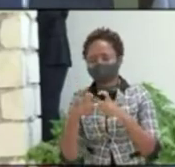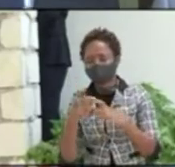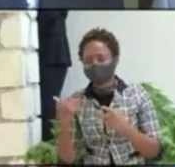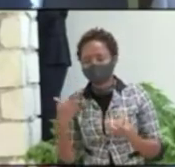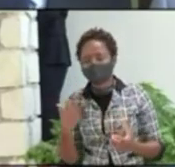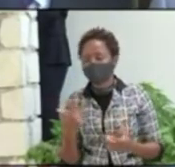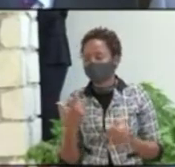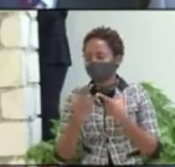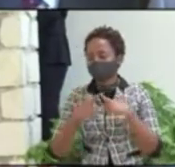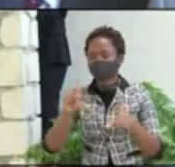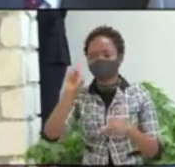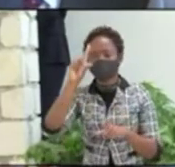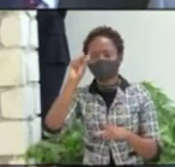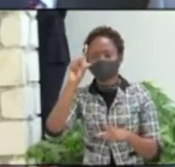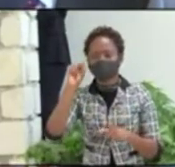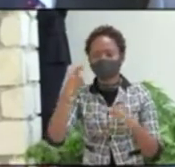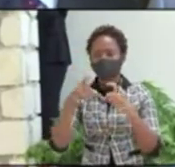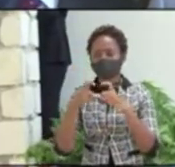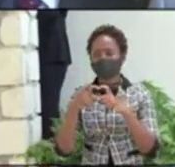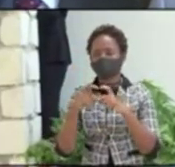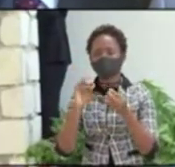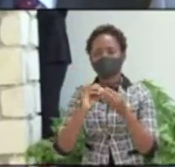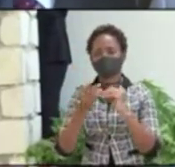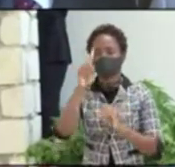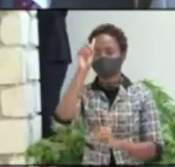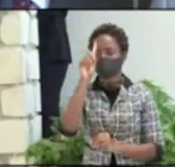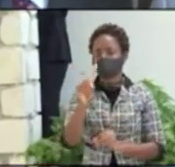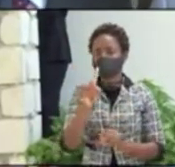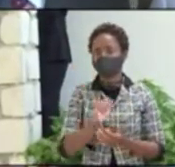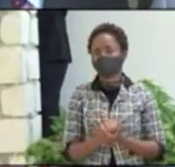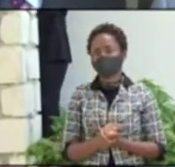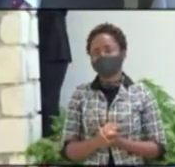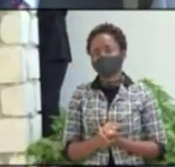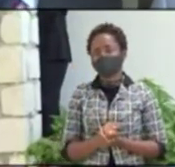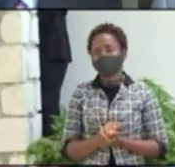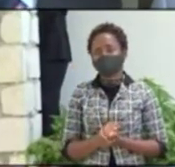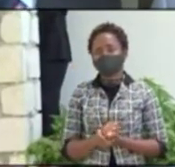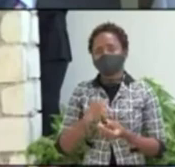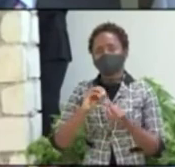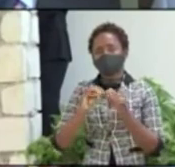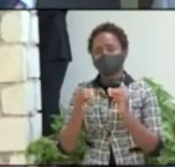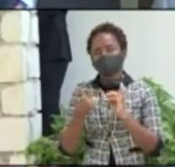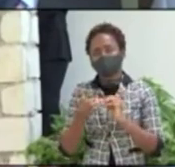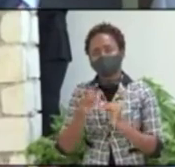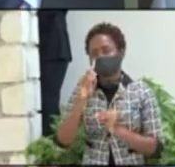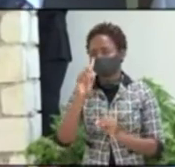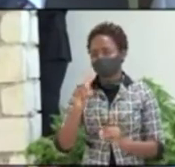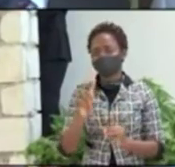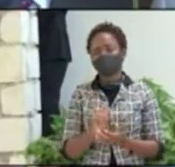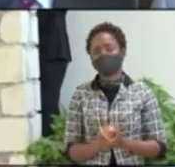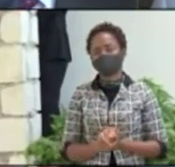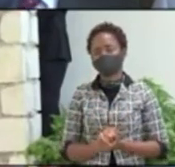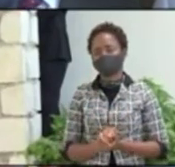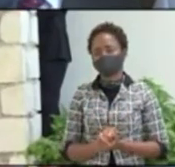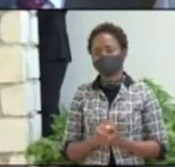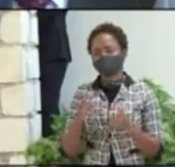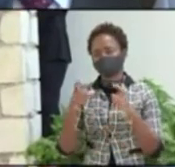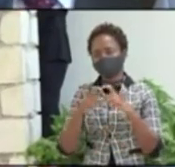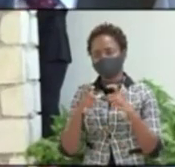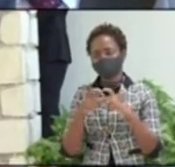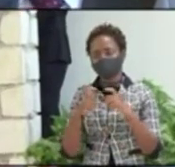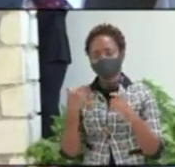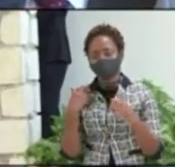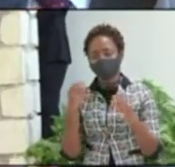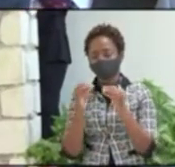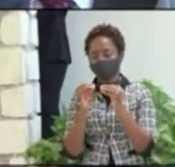fait 24. Son grand numéro 24 là bien. Ça dit, numéro d'identification unique, c'est lui là bien. 4 là bien, plusieurs